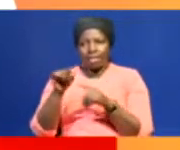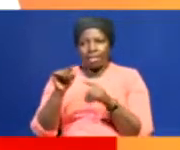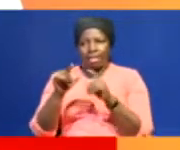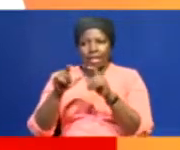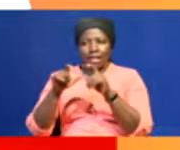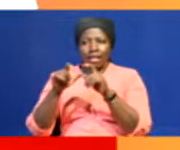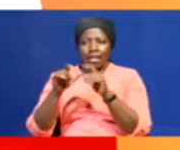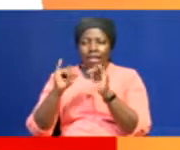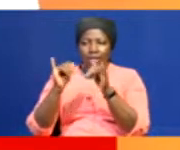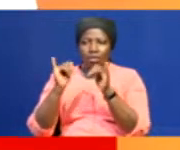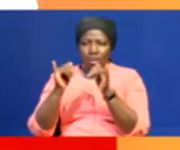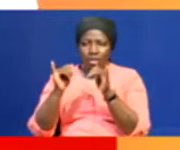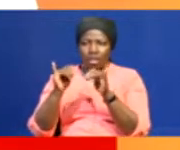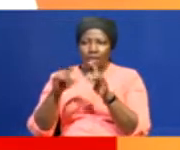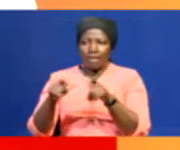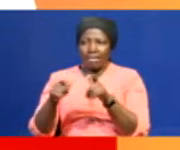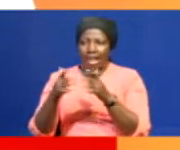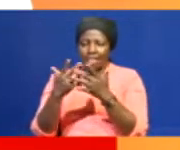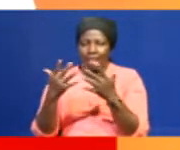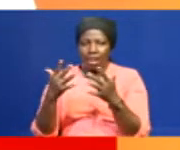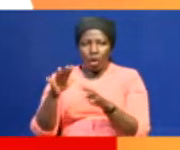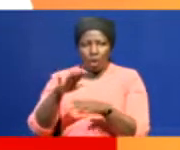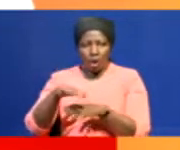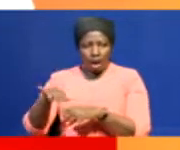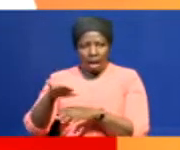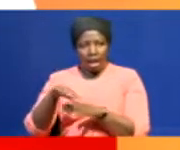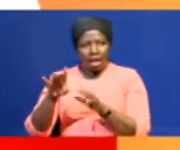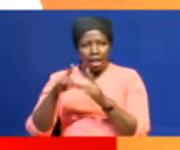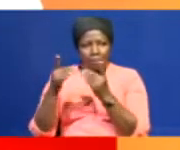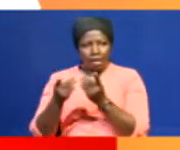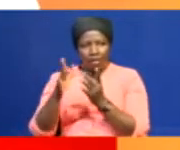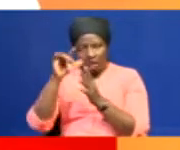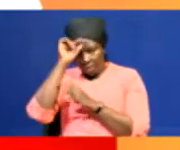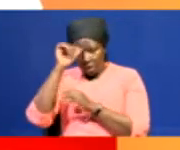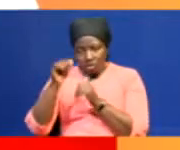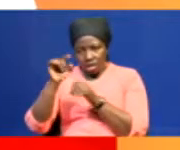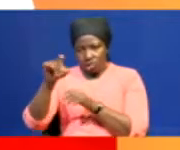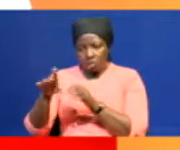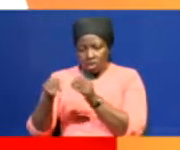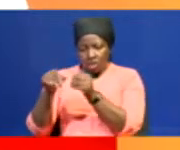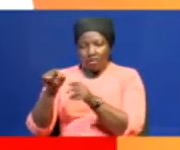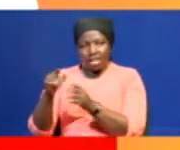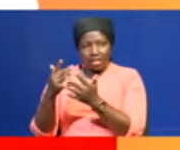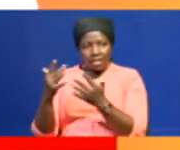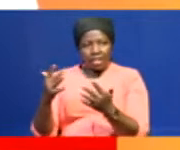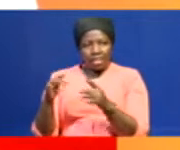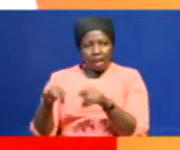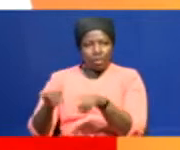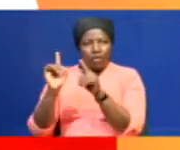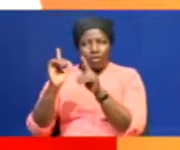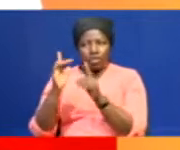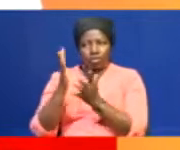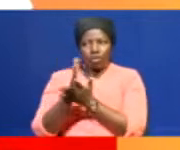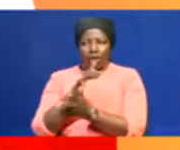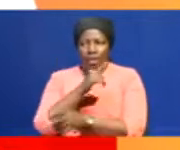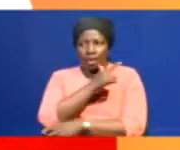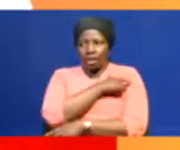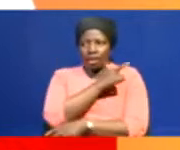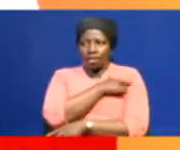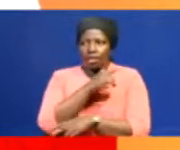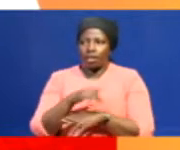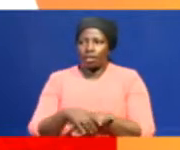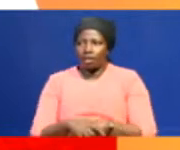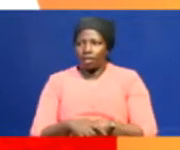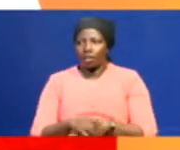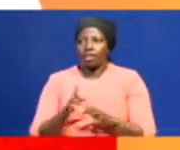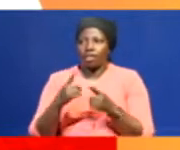habari, ile department za serikali ambazo zinafaa zidili na hayo maneno, pengine ndio wanalegea, lakini sisi ripoti tunawapatia